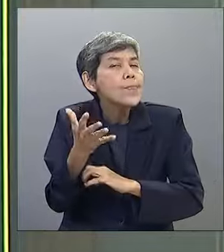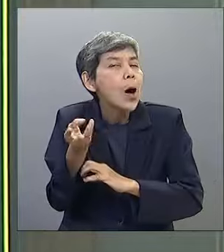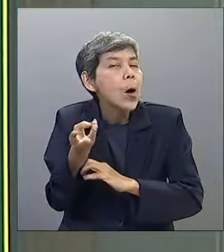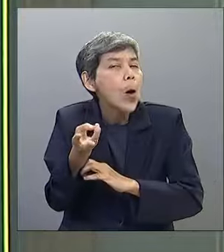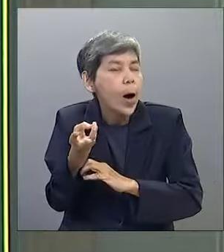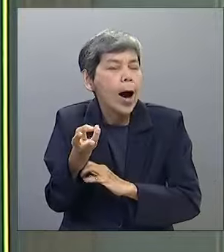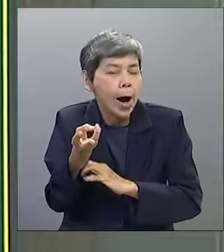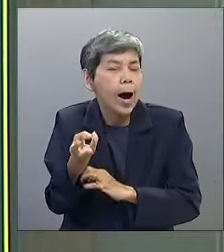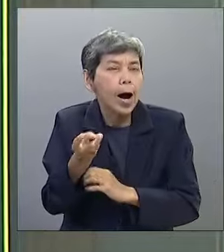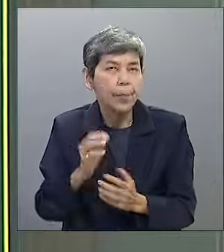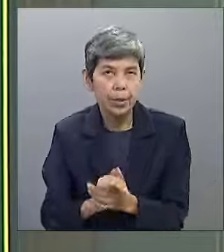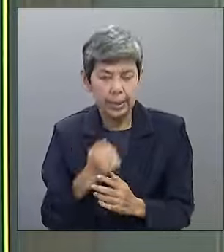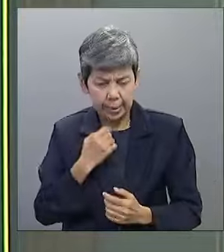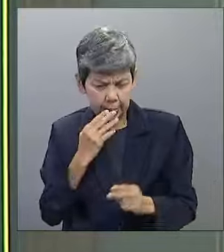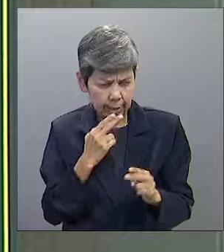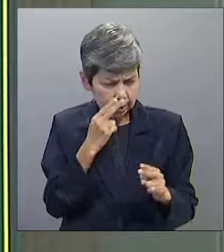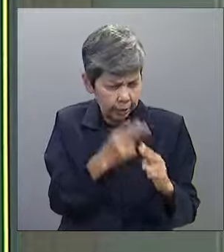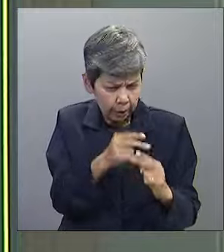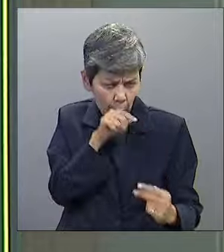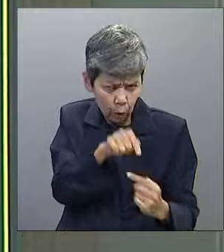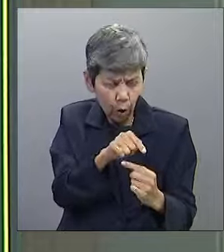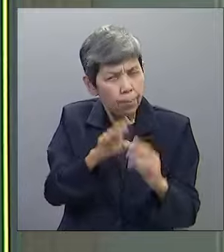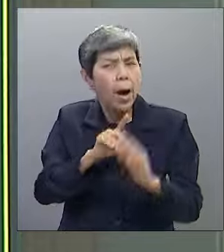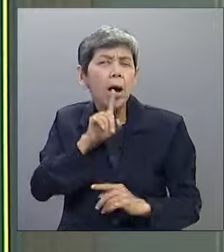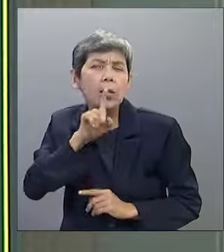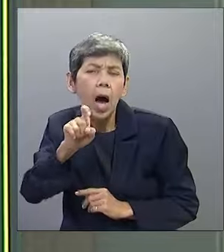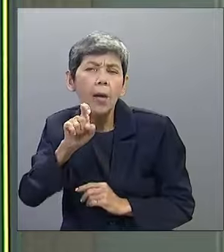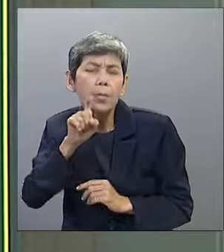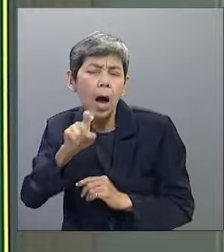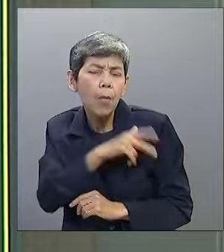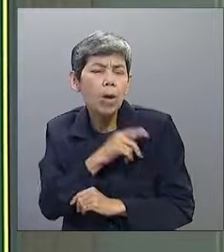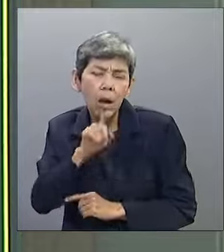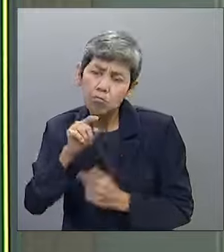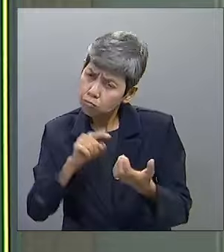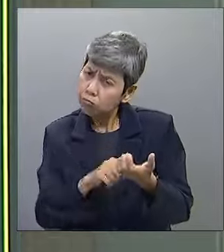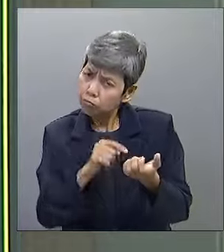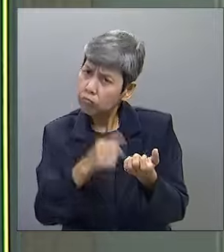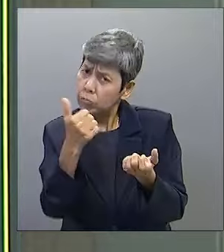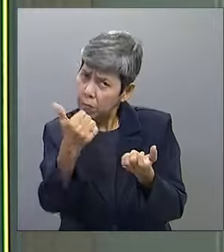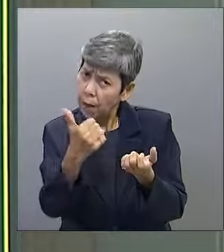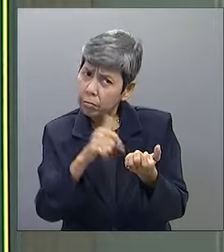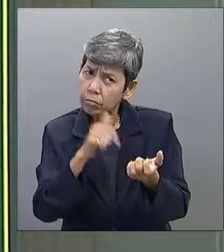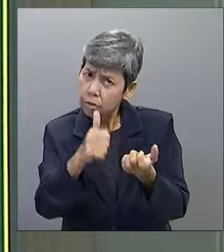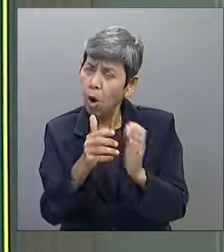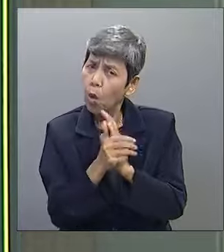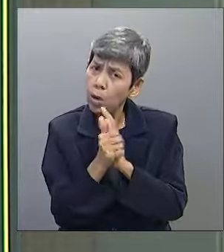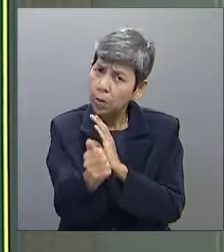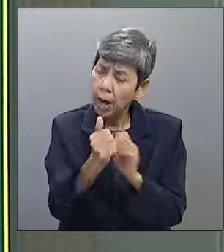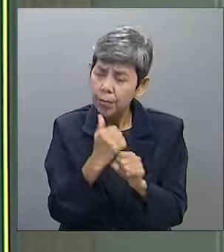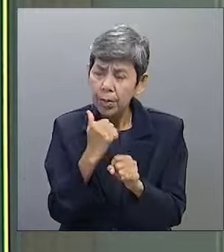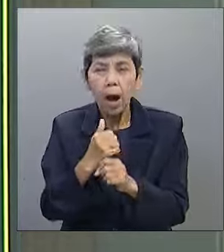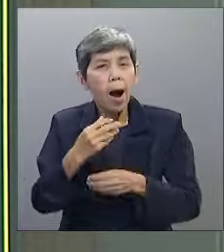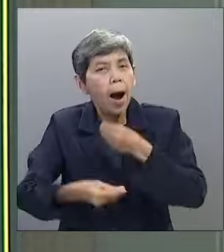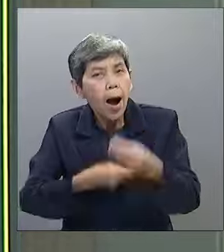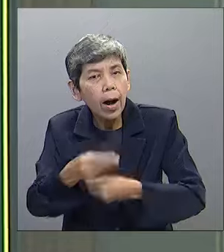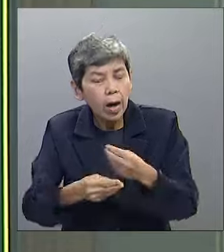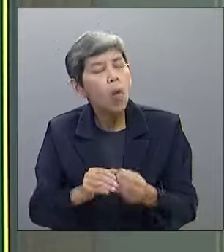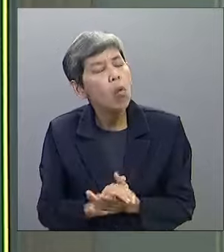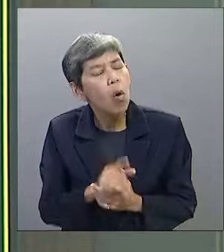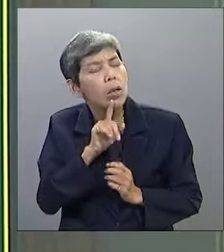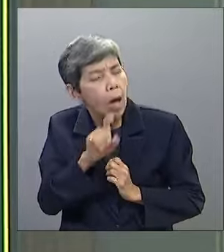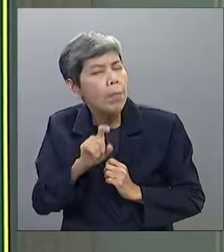ะนั้นอันนี้เนี่ยก่อนที่จะเลือกใช้รุ่นไหนเงี้ยควรจะปรึกษากับจักษุแพทย์หรืออย่างน้อยที่สุดก็ผู้เชี่ยวชาญที่เขาจะขายคอนแทคเลนส์ให้เรา